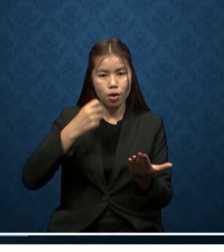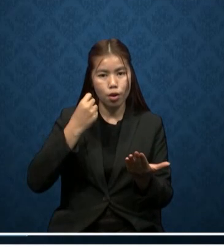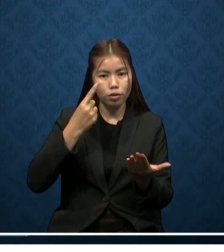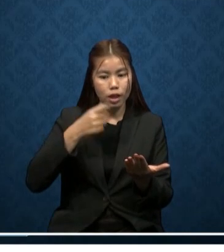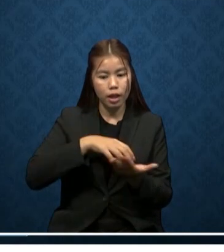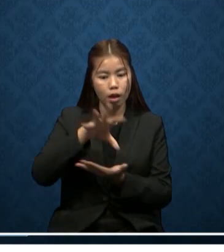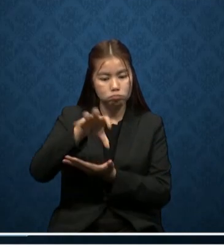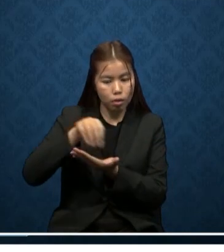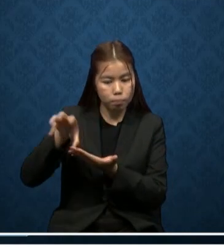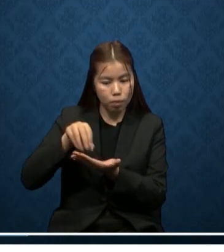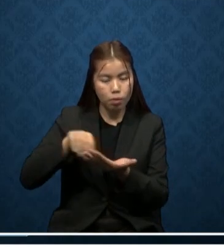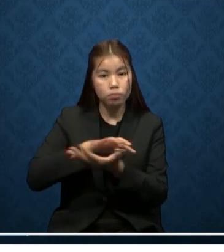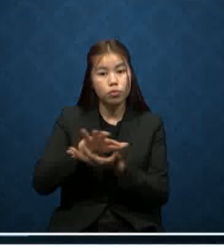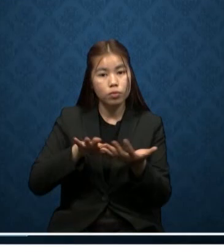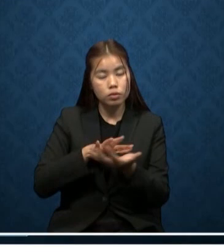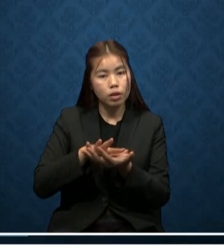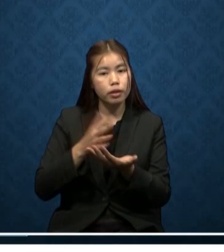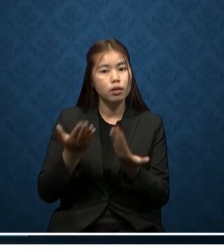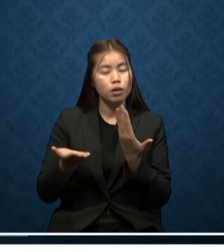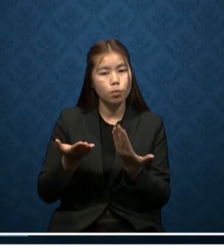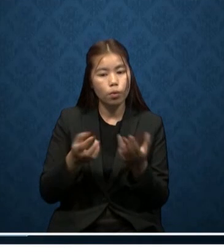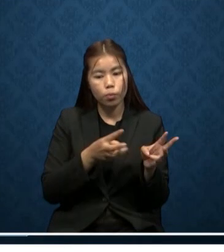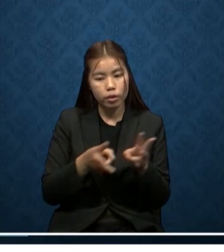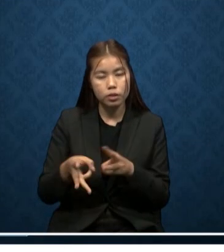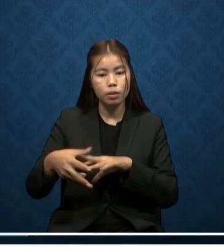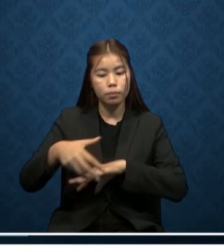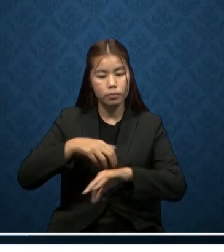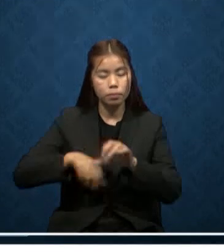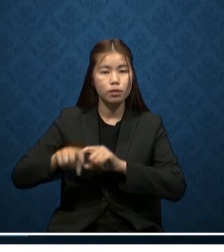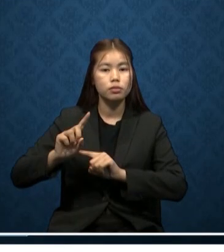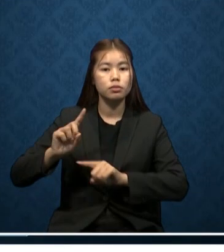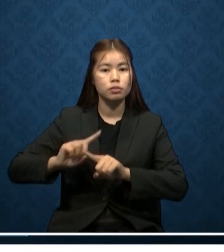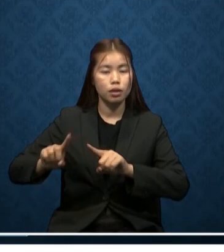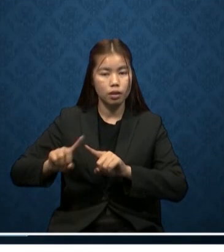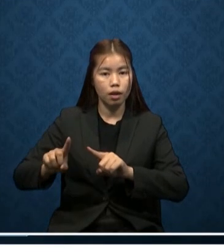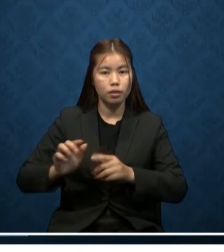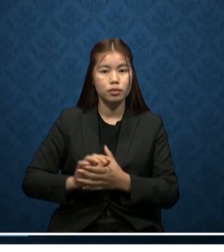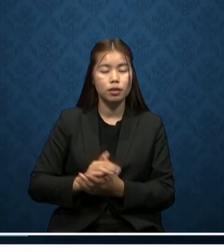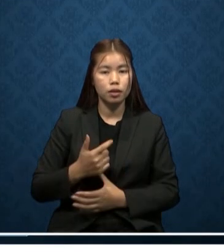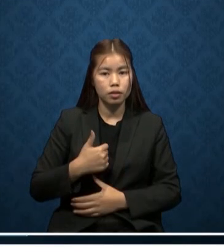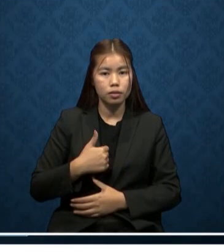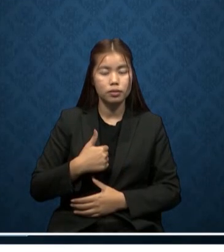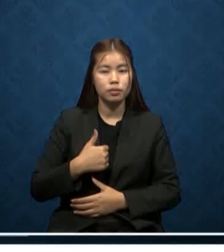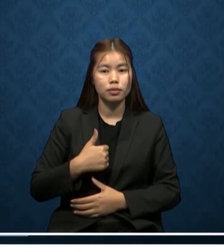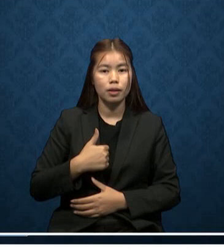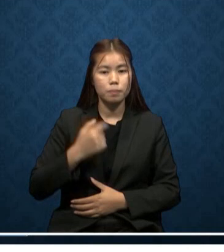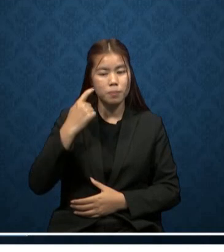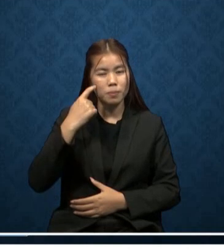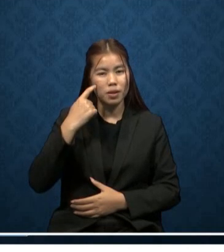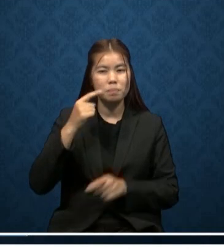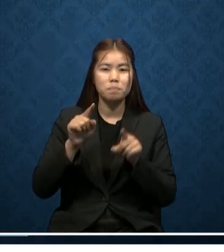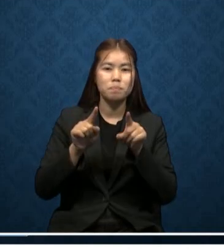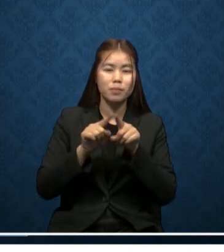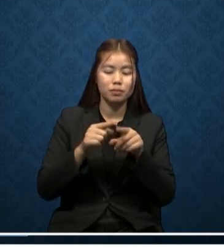กันนะครับในเรื่องของดูกันในเรื่องการปฏิบัติเนี่ยเนี่ยก็ยังคงถึงได้ได้ให้ยังขาด